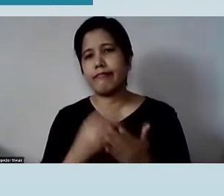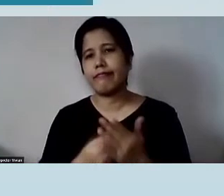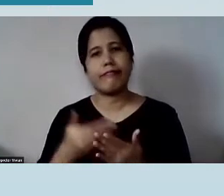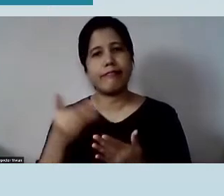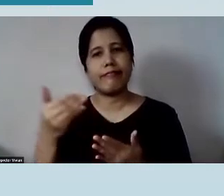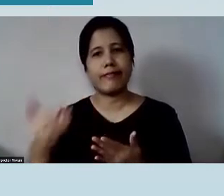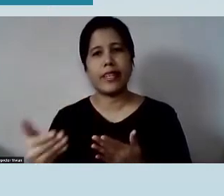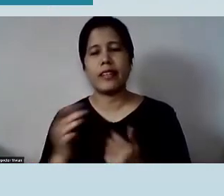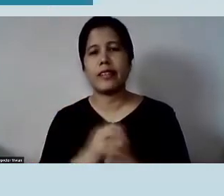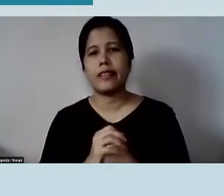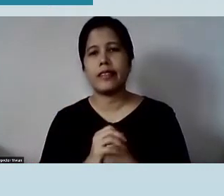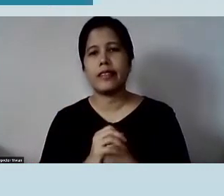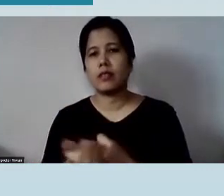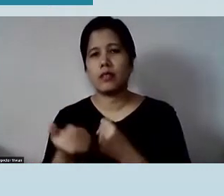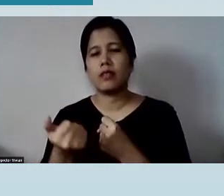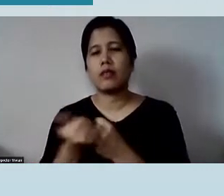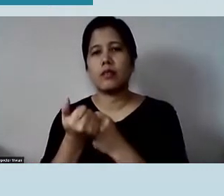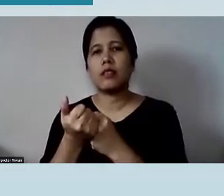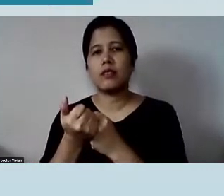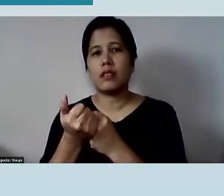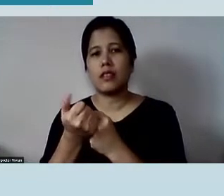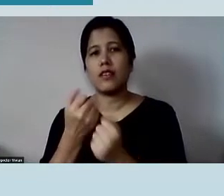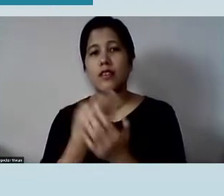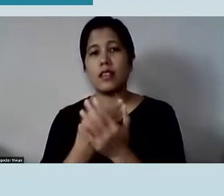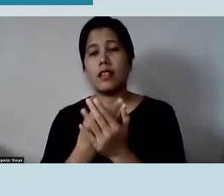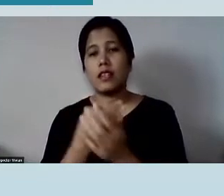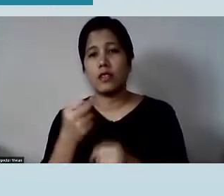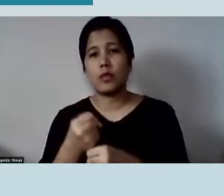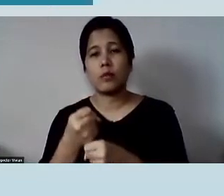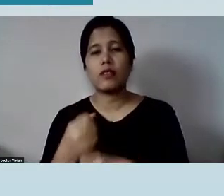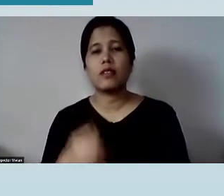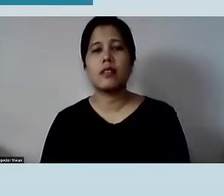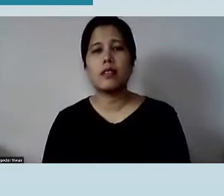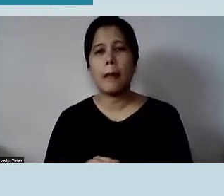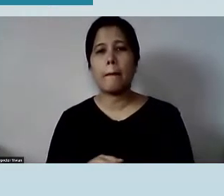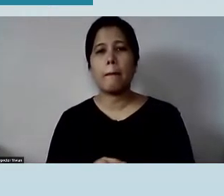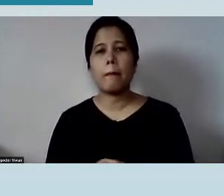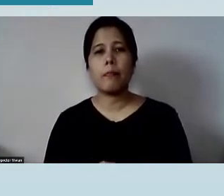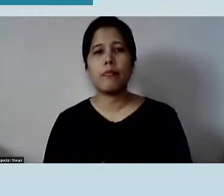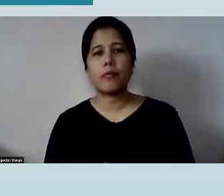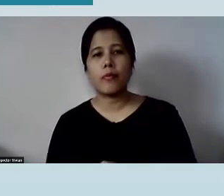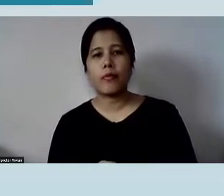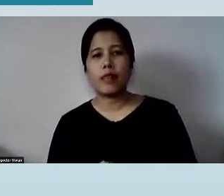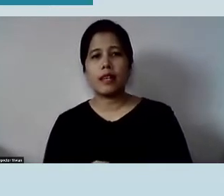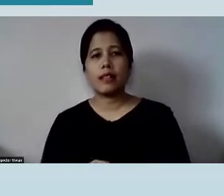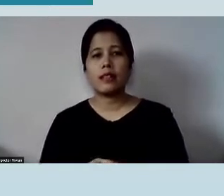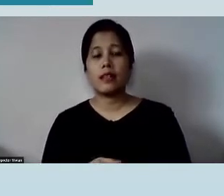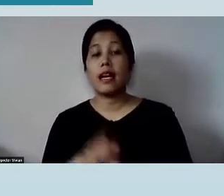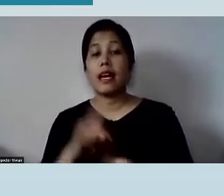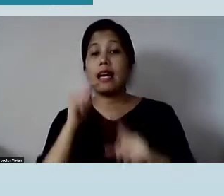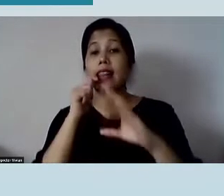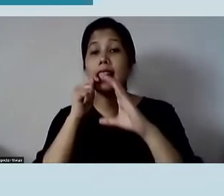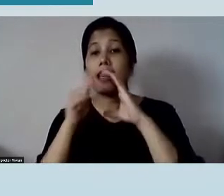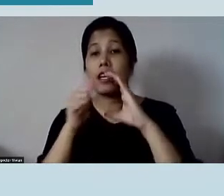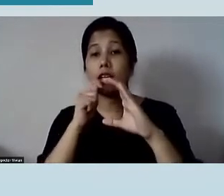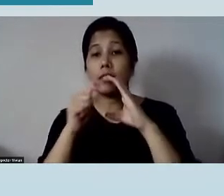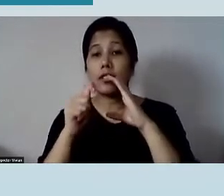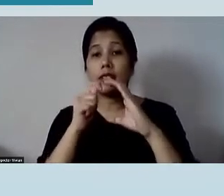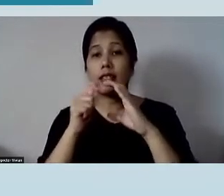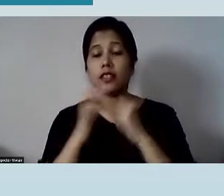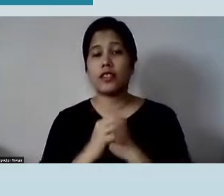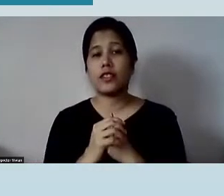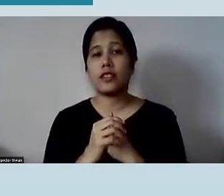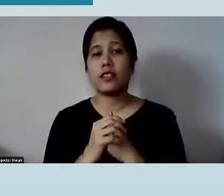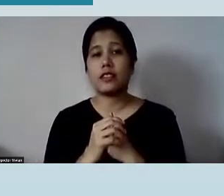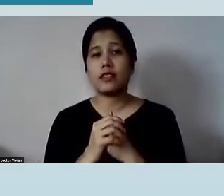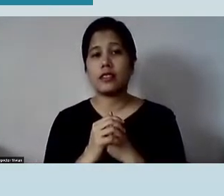that financial assistance, no? And then under the telecommunication provision natin, this is ito